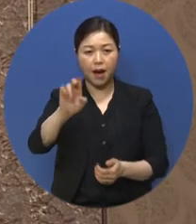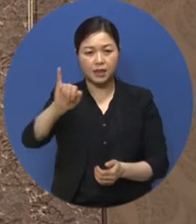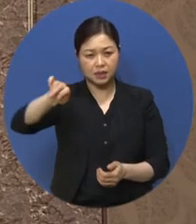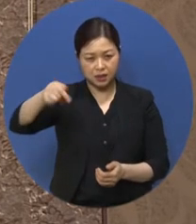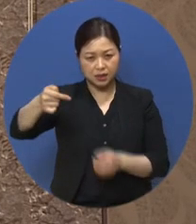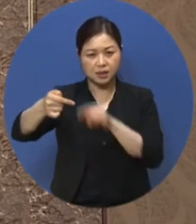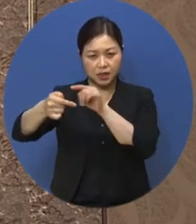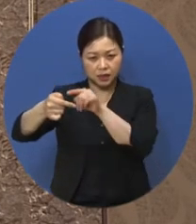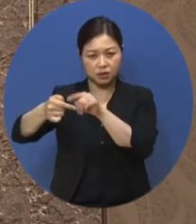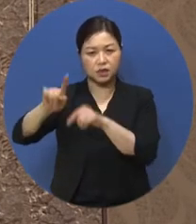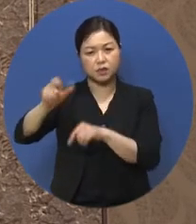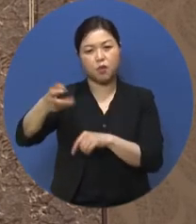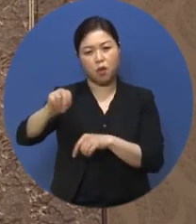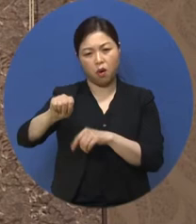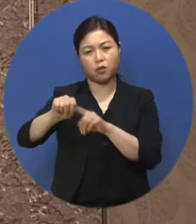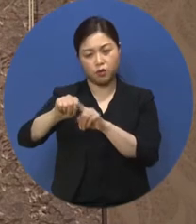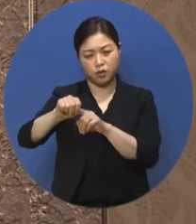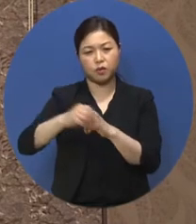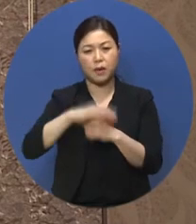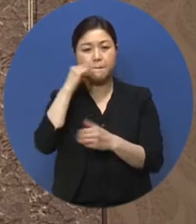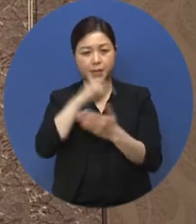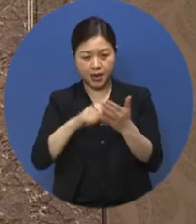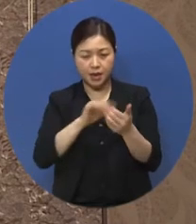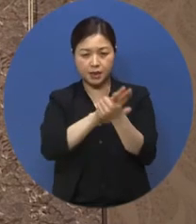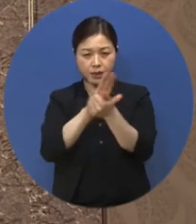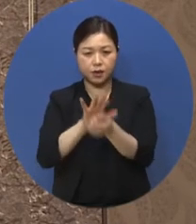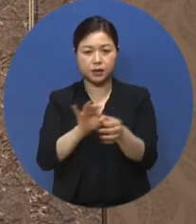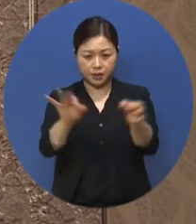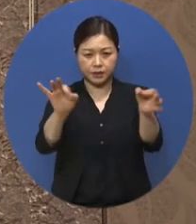같은 데는 한 15억 정도 재난지원금을 지금